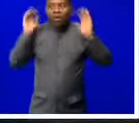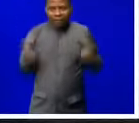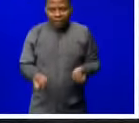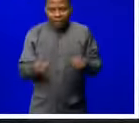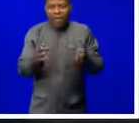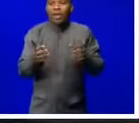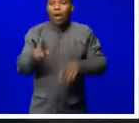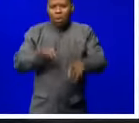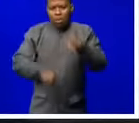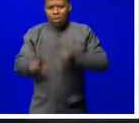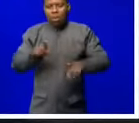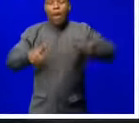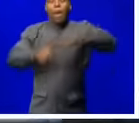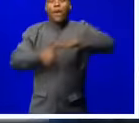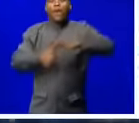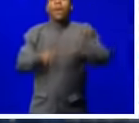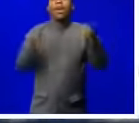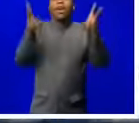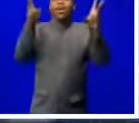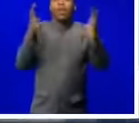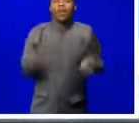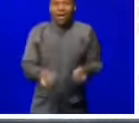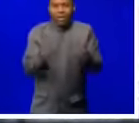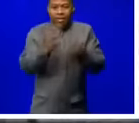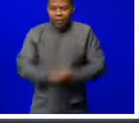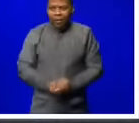lethamba embili lomuhla.